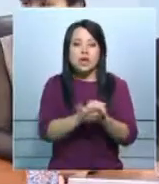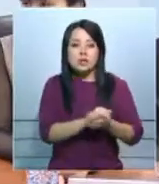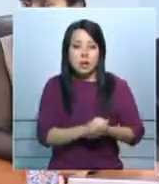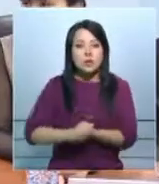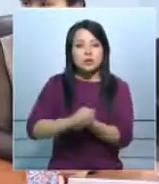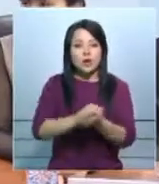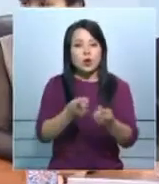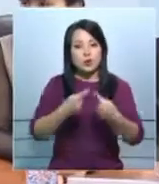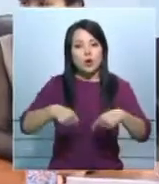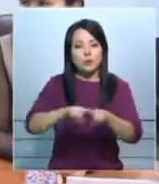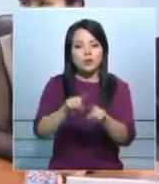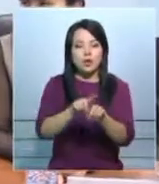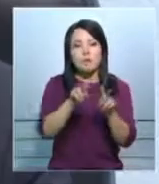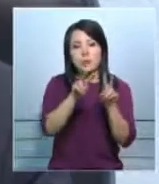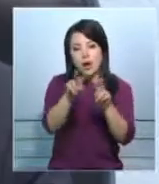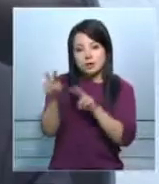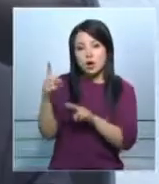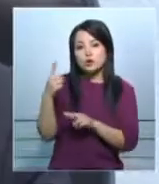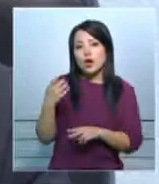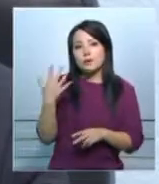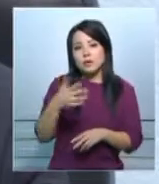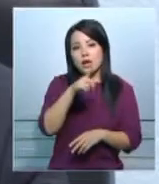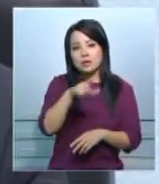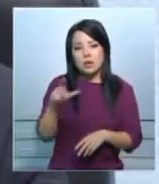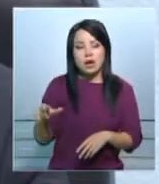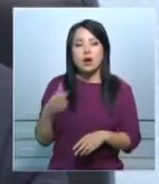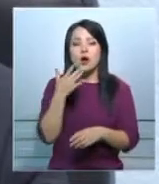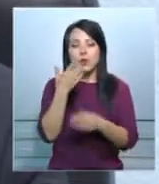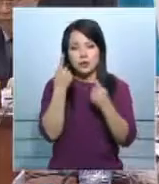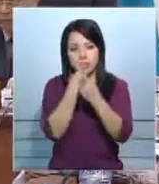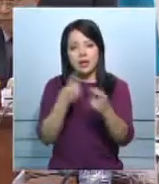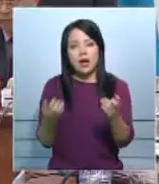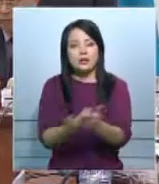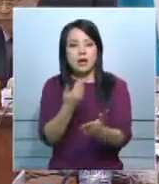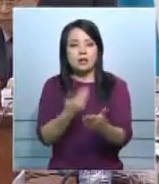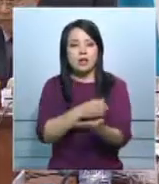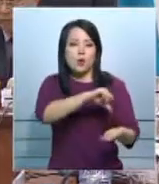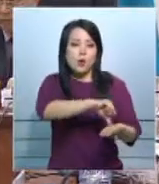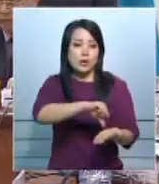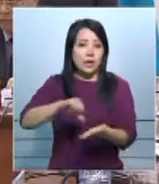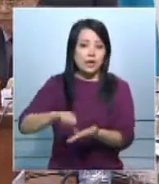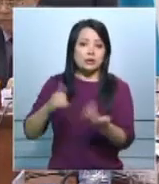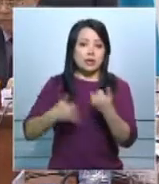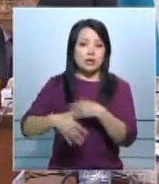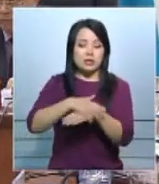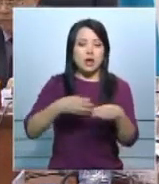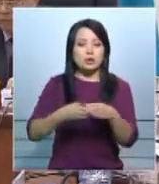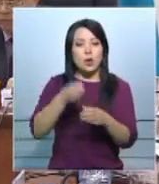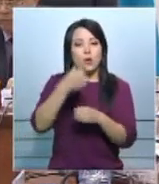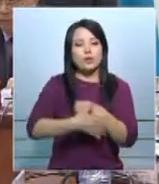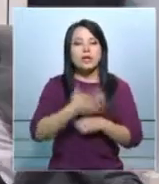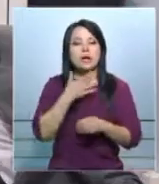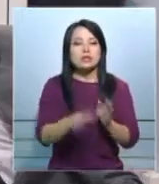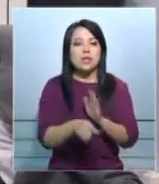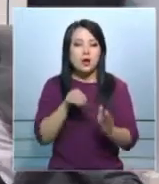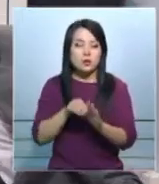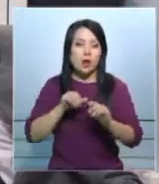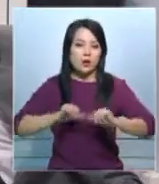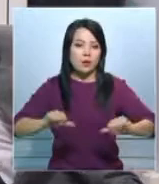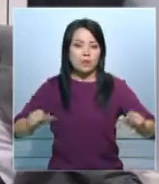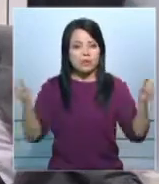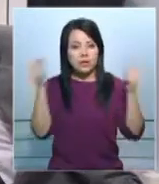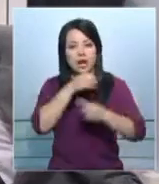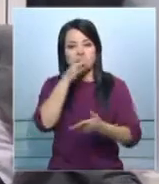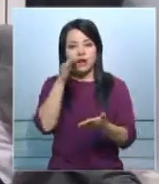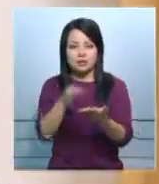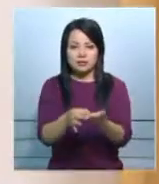ұйымдарының байқаушылары болса, тағы 105 адам бұқаралық ақпарат құралдарының өкілі. Бұл туралы бүгін орталық сайлау комиссиясының отырысында мәлім